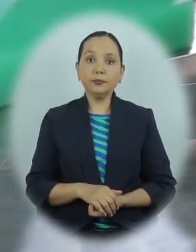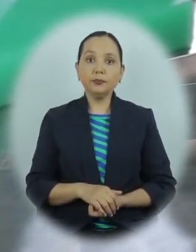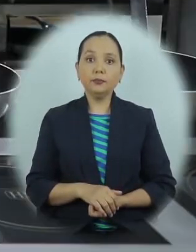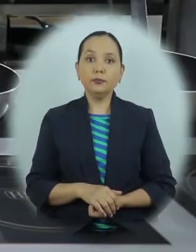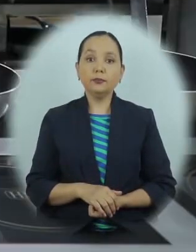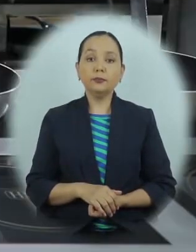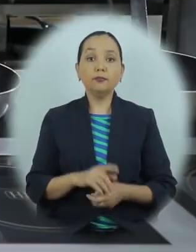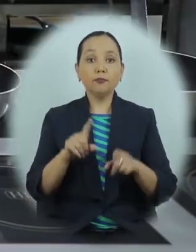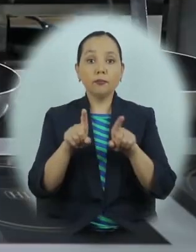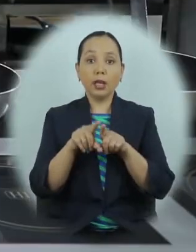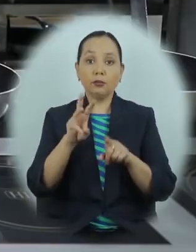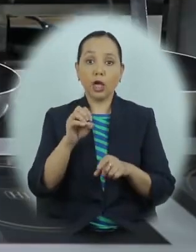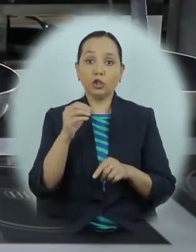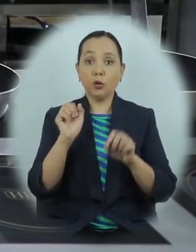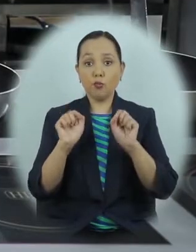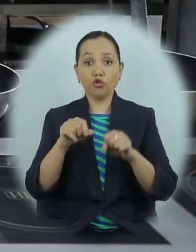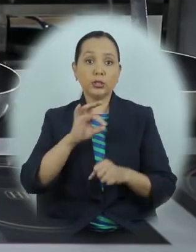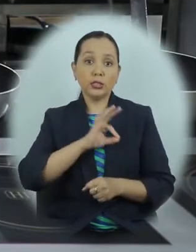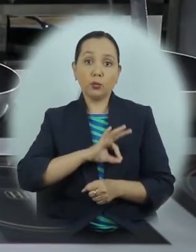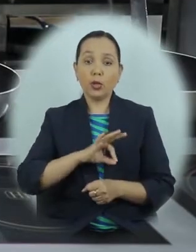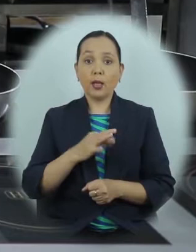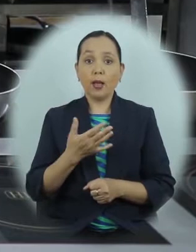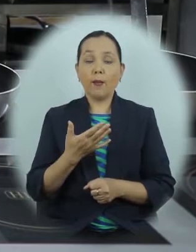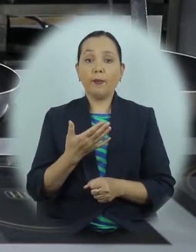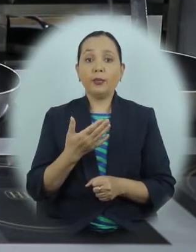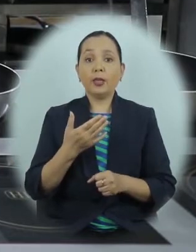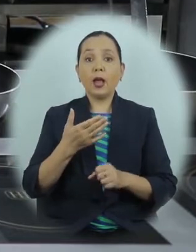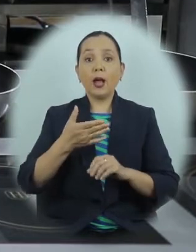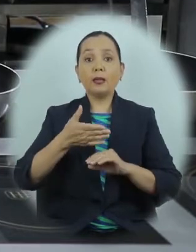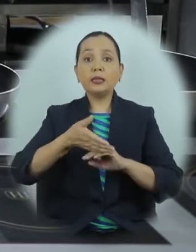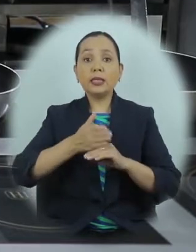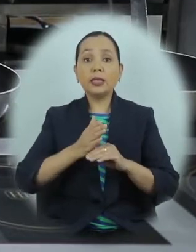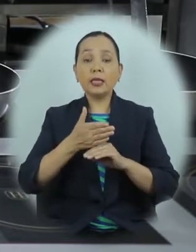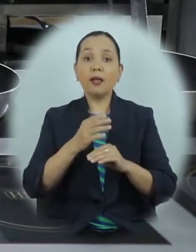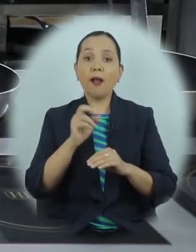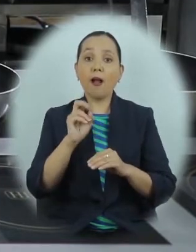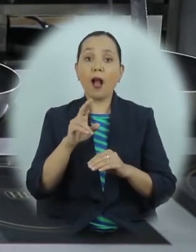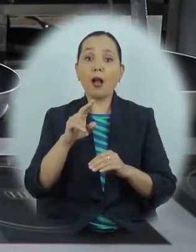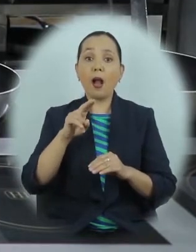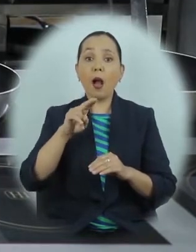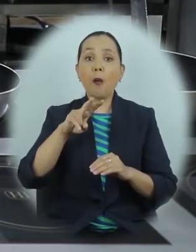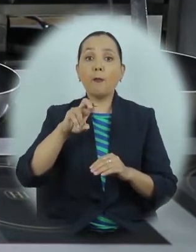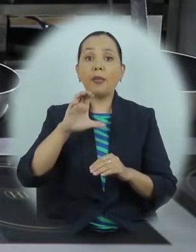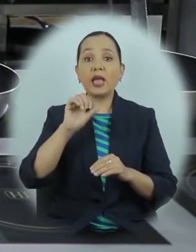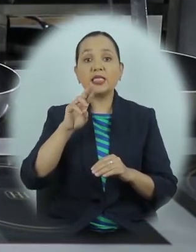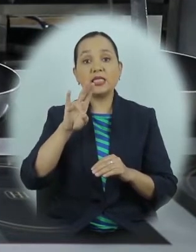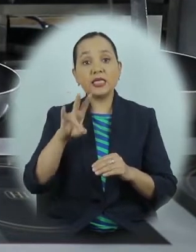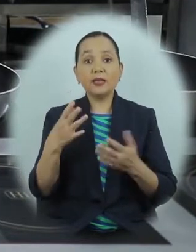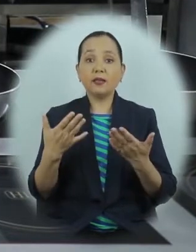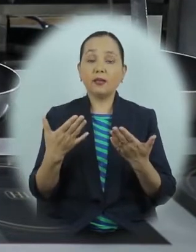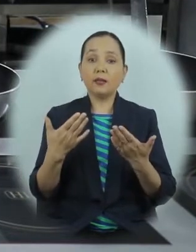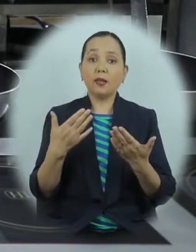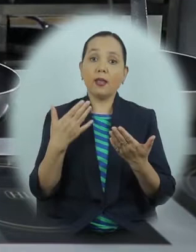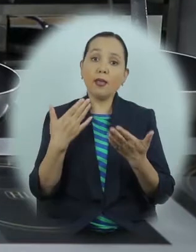так же вы можете использовать вид нарезки на это блюдо виде пластин или же